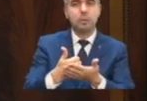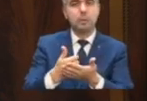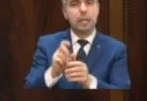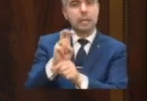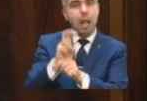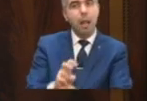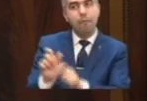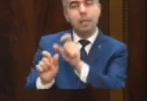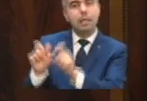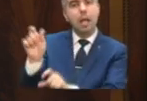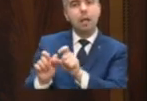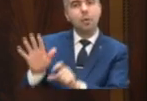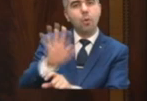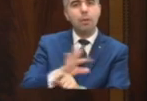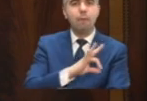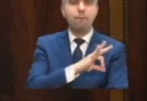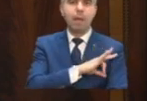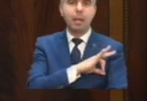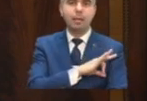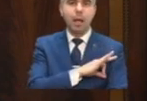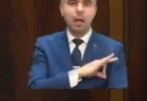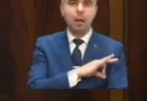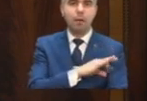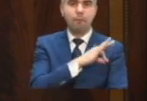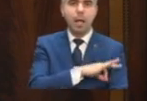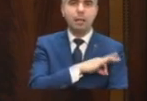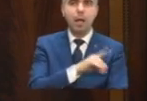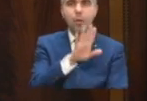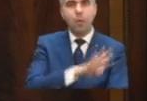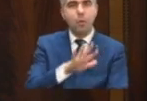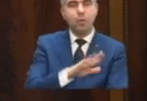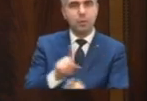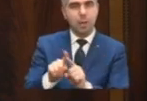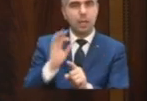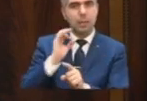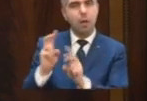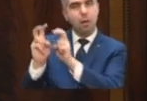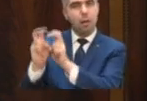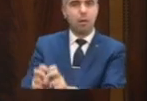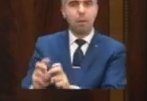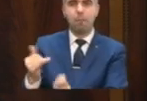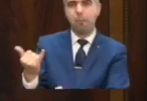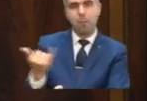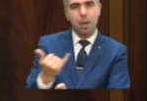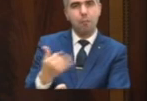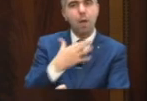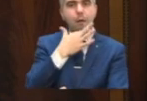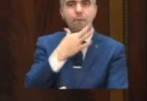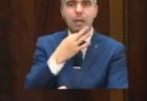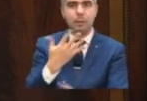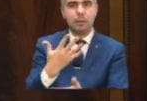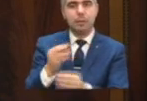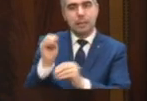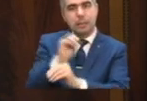الزبناء عبر الاستفادة من كل الإمكانيات التفضيلية المتاحة، واعتماد المزيد من المرونة والتبسيط في